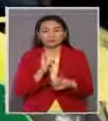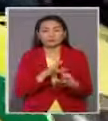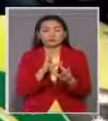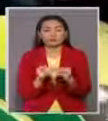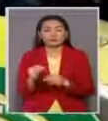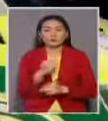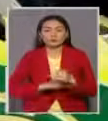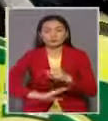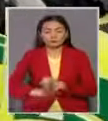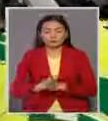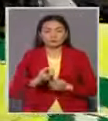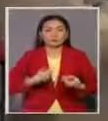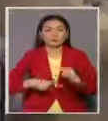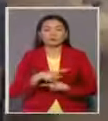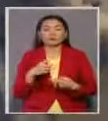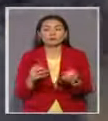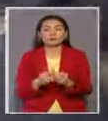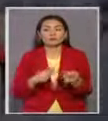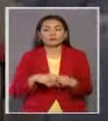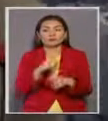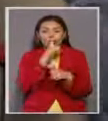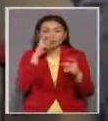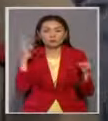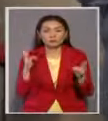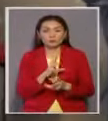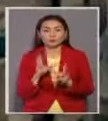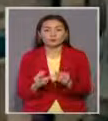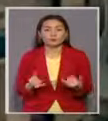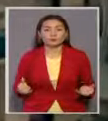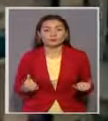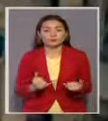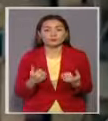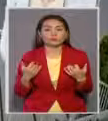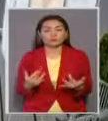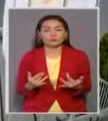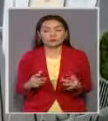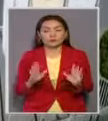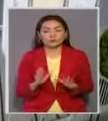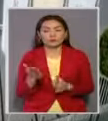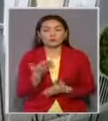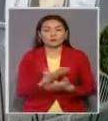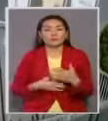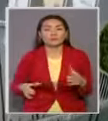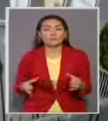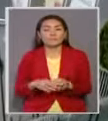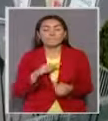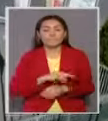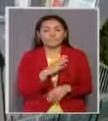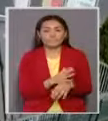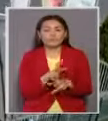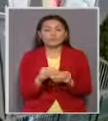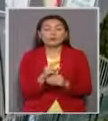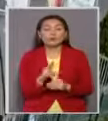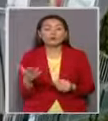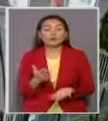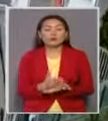Сейчас обсуждается возвращение режима ношения маски. Сегодня маски востребованы только в общественном транспорте. Есть и те,